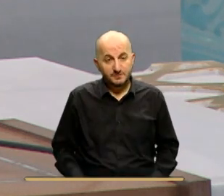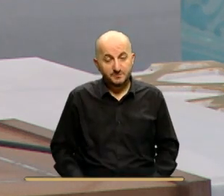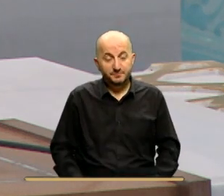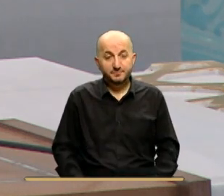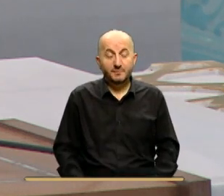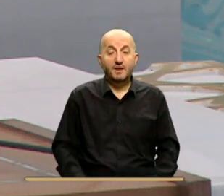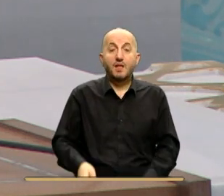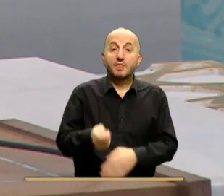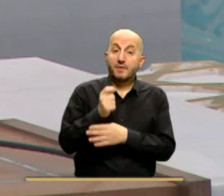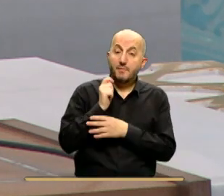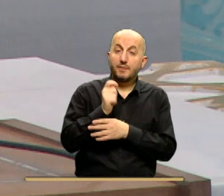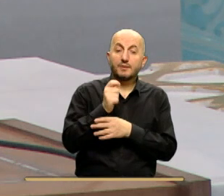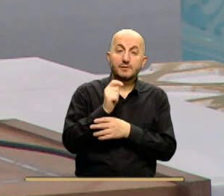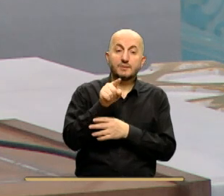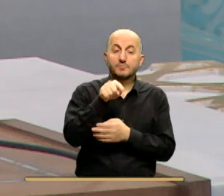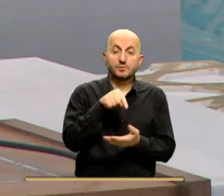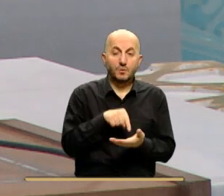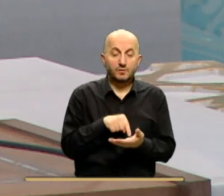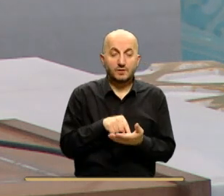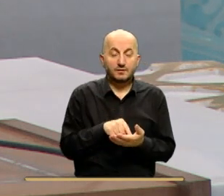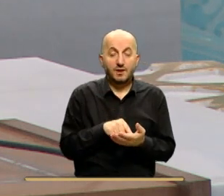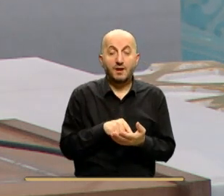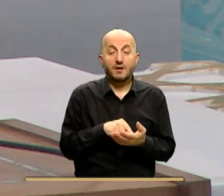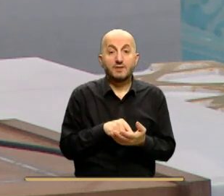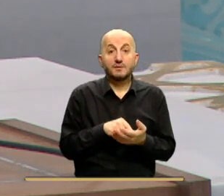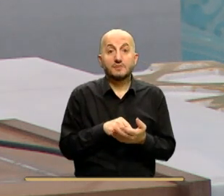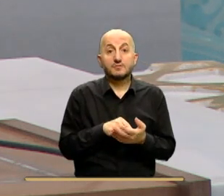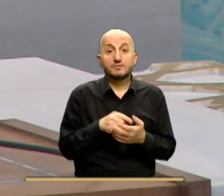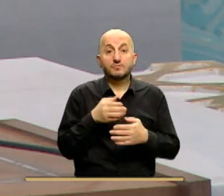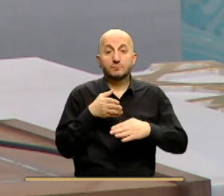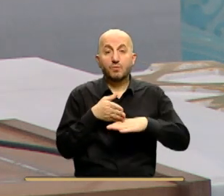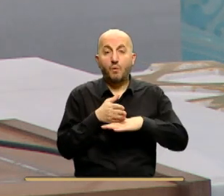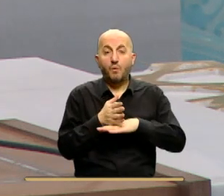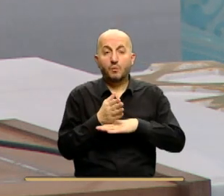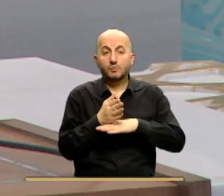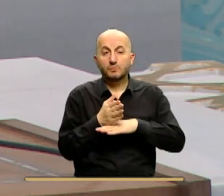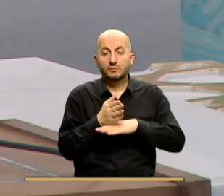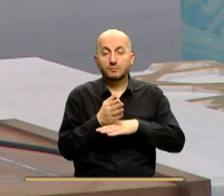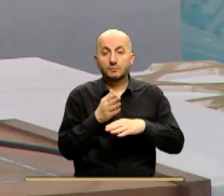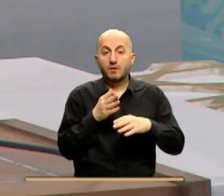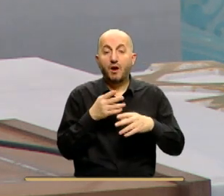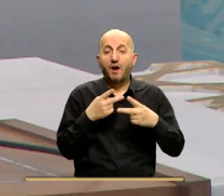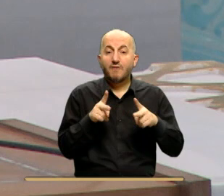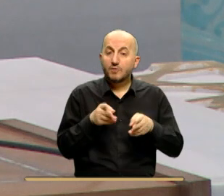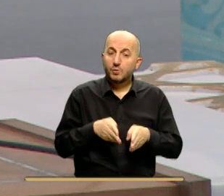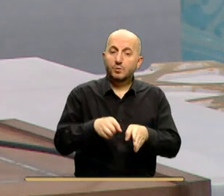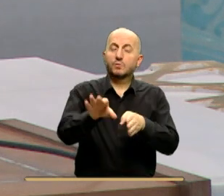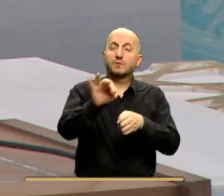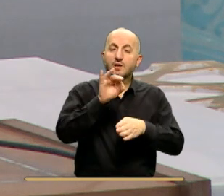İşte tebliğin bu noktada ne kadar isabetli olduğunu, af yolunu tercih